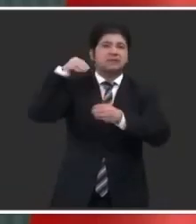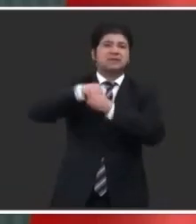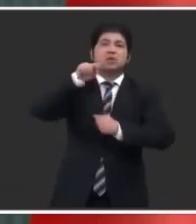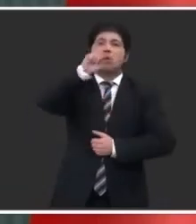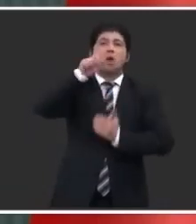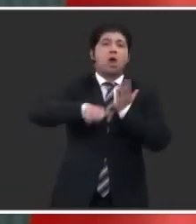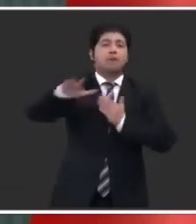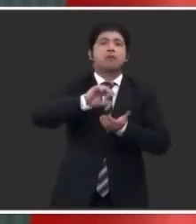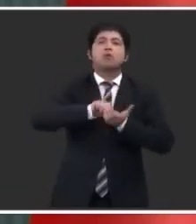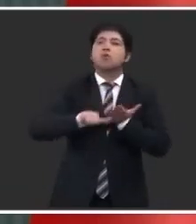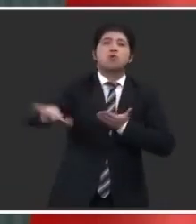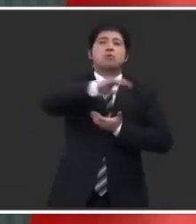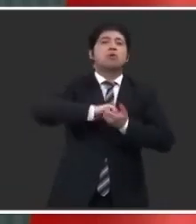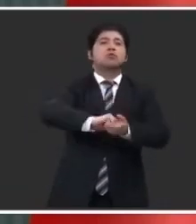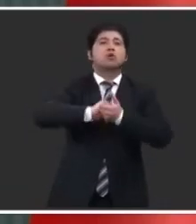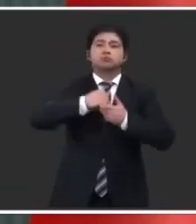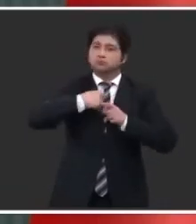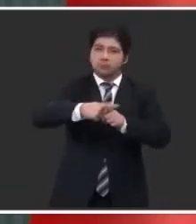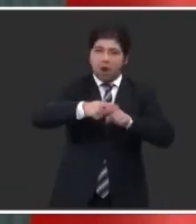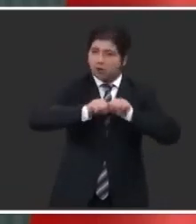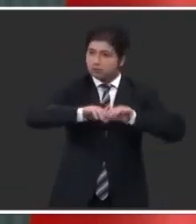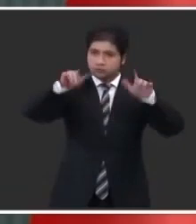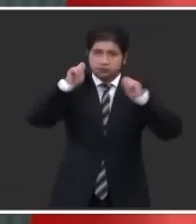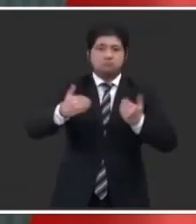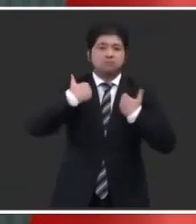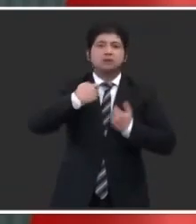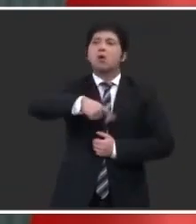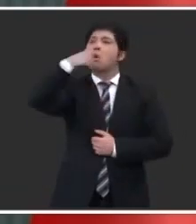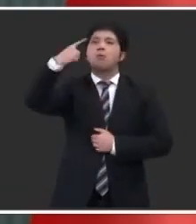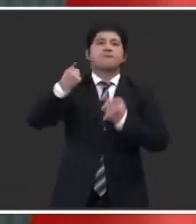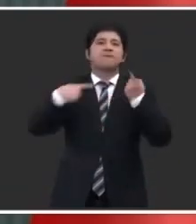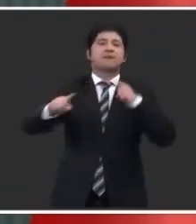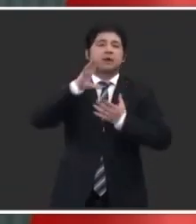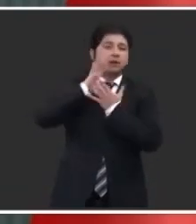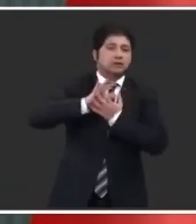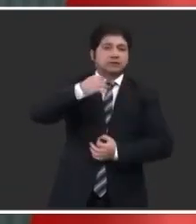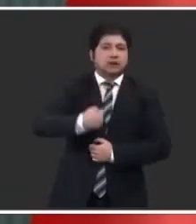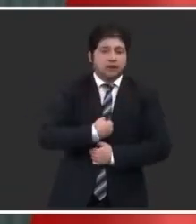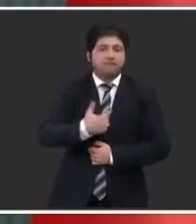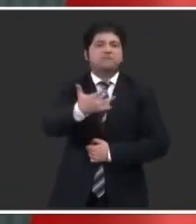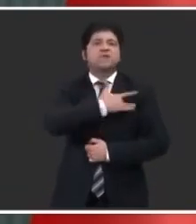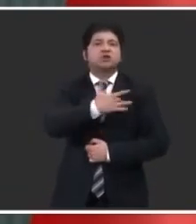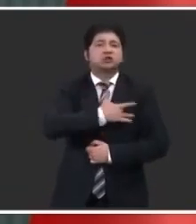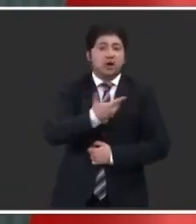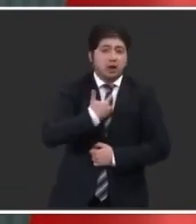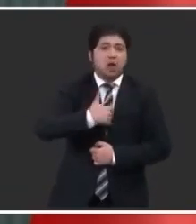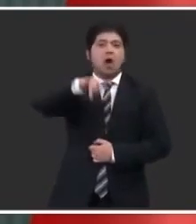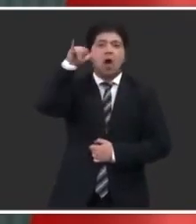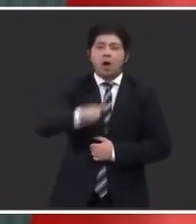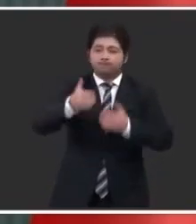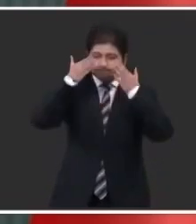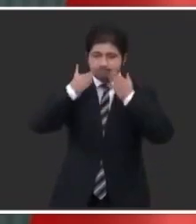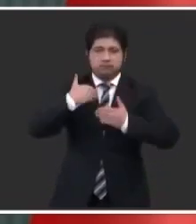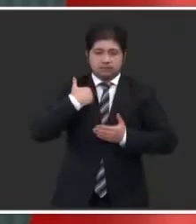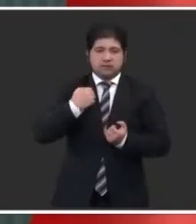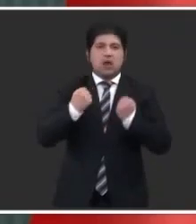tüm dostlarımızla paylaşmayı da bizi diğerlerinden ayıran insani vicdani ve hakkaniyetli